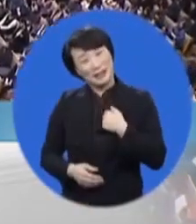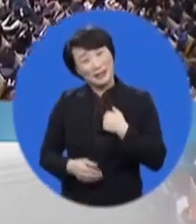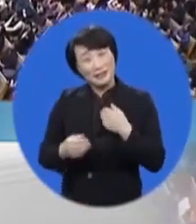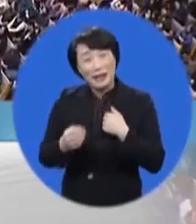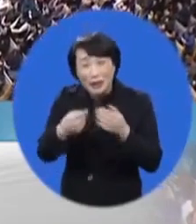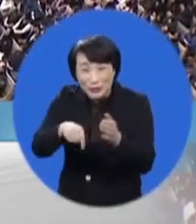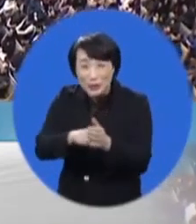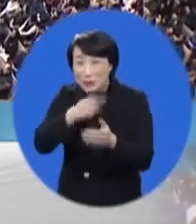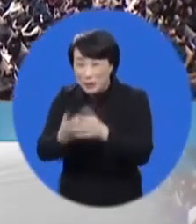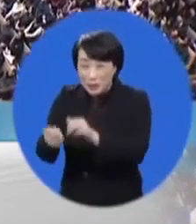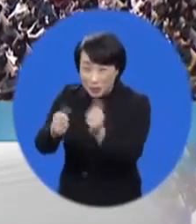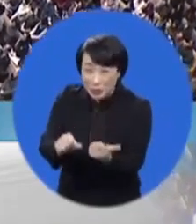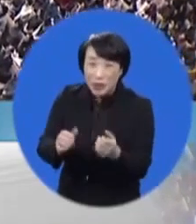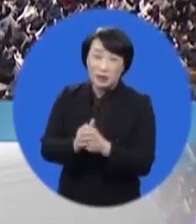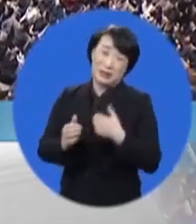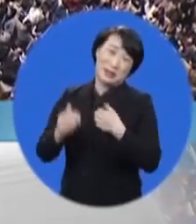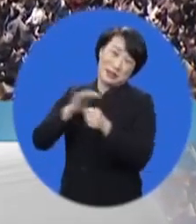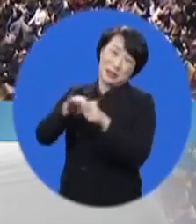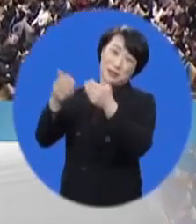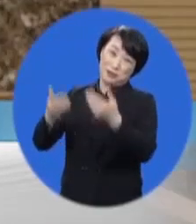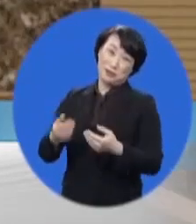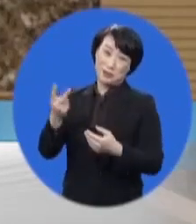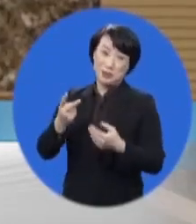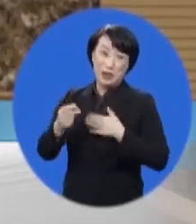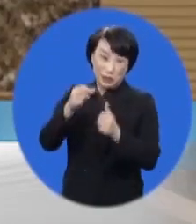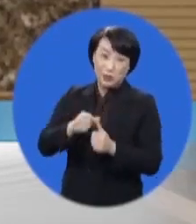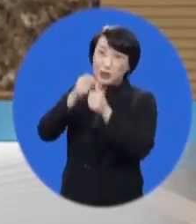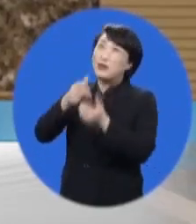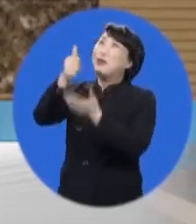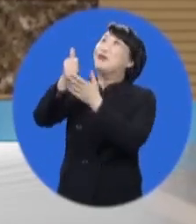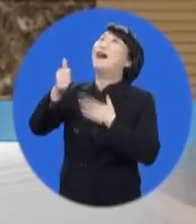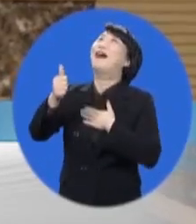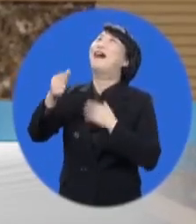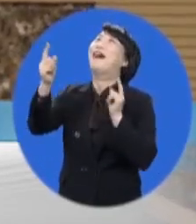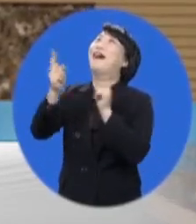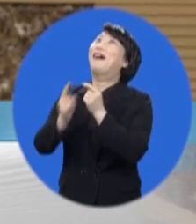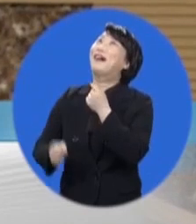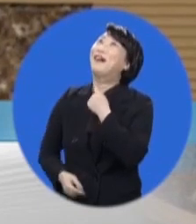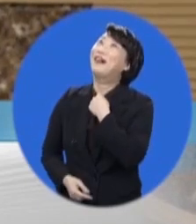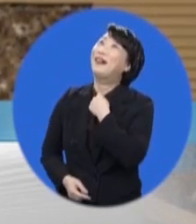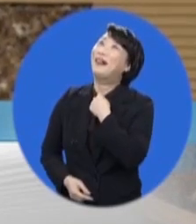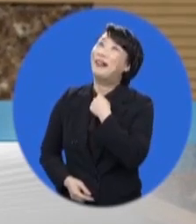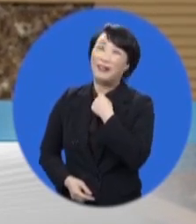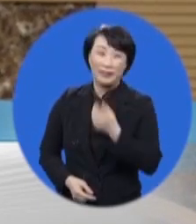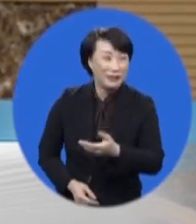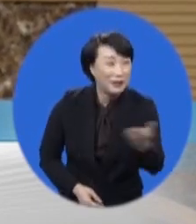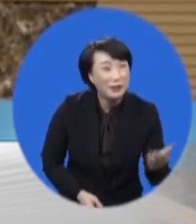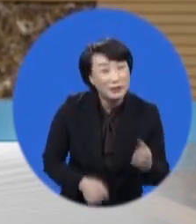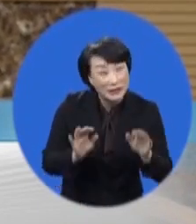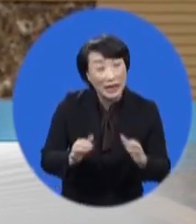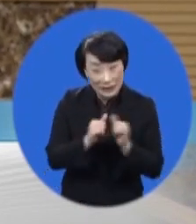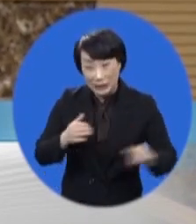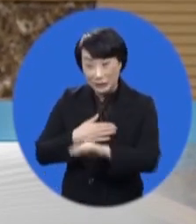위에 피 흘려서 죽기까지 나를 사랑하시고 나를 구원하신 주님을 뵙고 싶었다는 거. 여러분들이요,